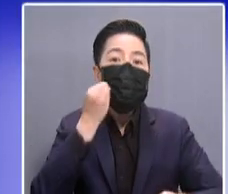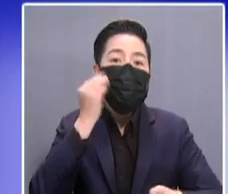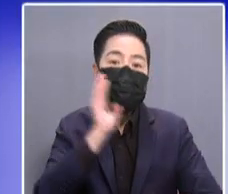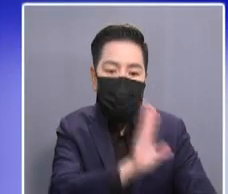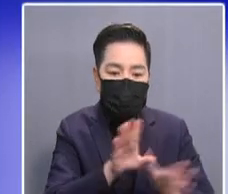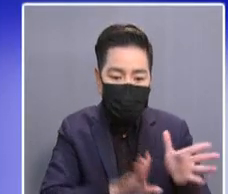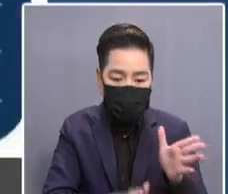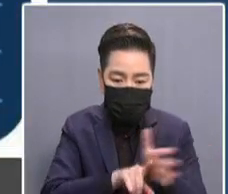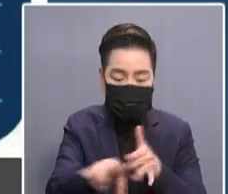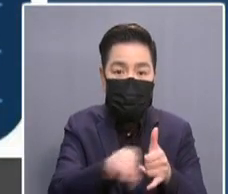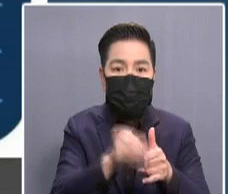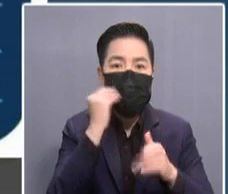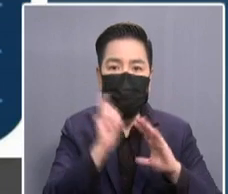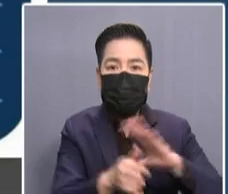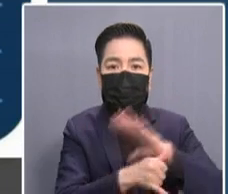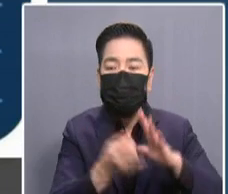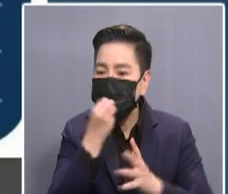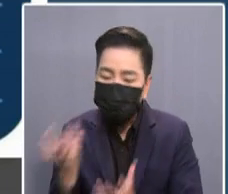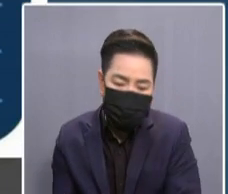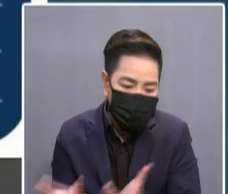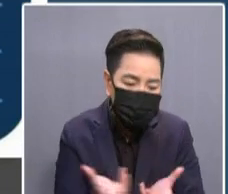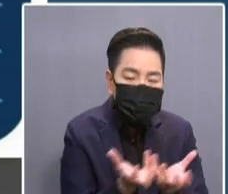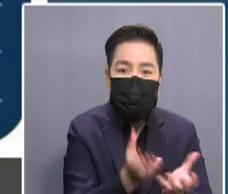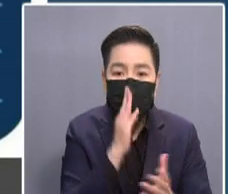ของผู้ที่ติดเชื้อเพราะต้องถูกกักตัว ส่งอาหารอะส่งอาหาร